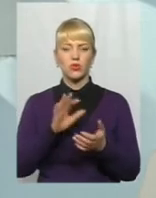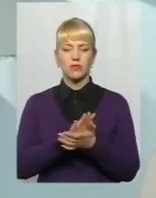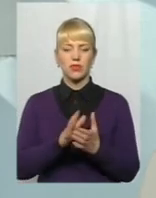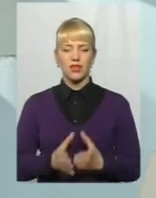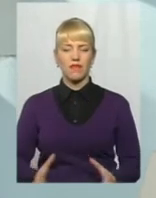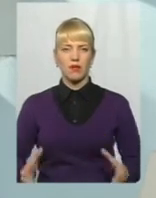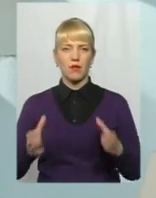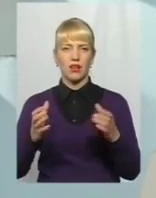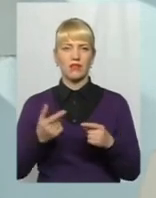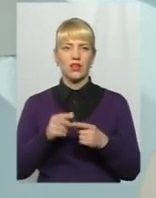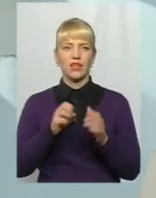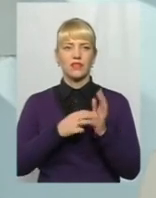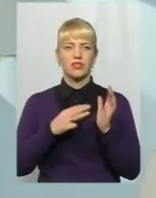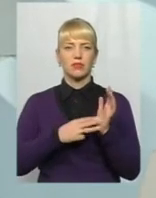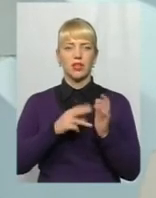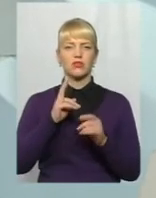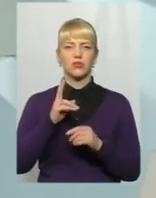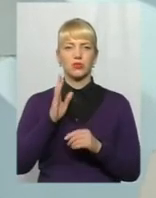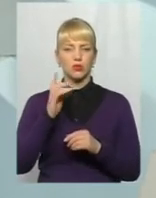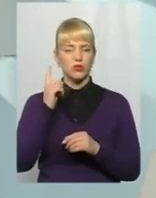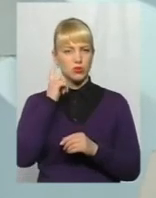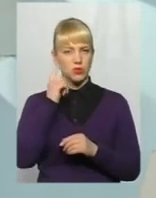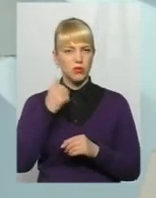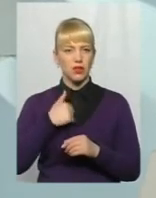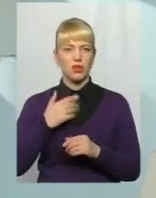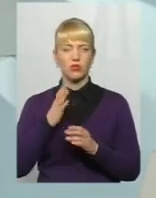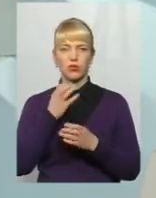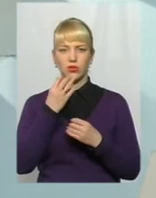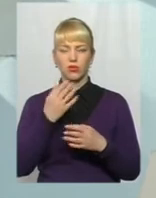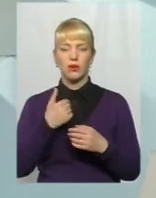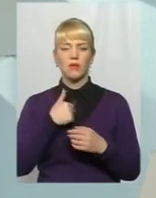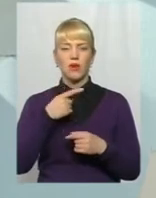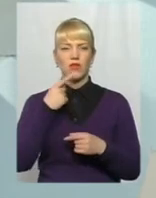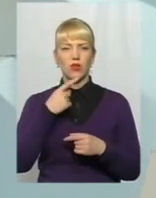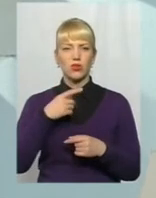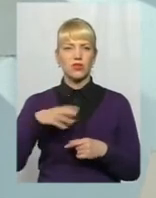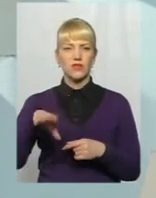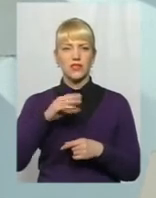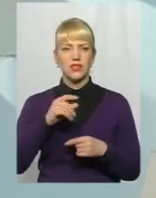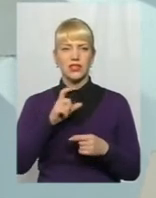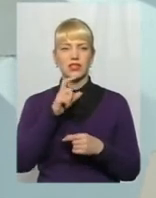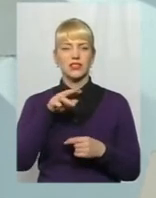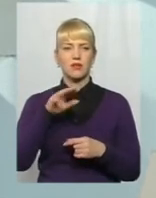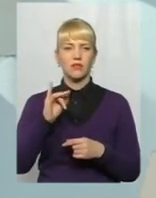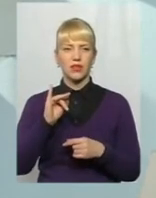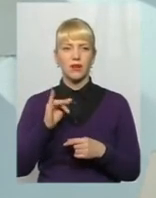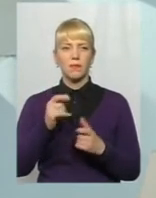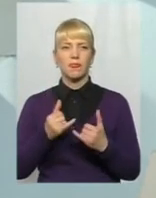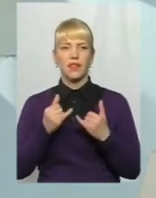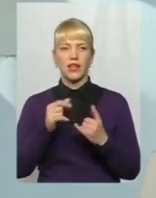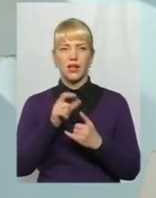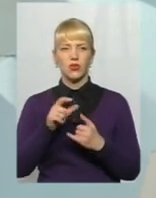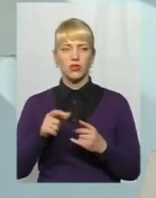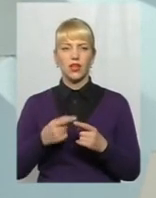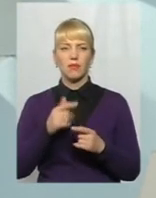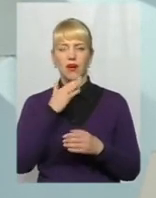18-го, хто мене почує, буде дуже добре, тому що ми це наголошуємо всіх засобах масової інформації для людей.